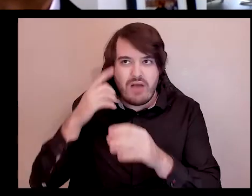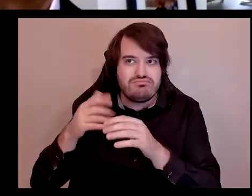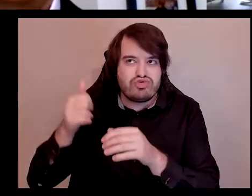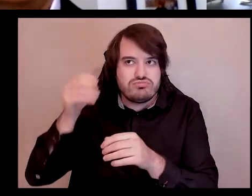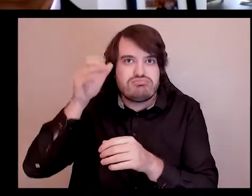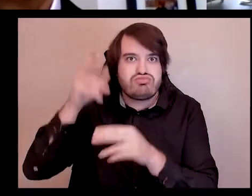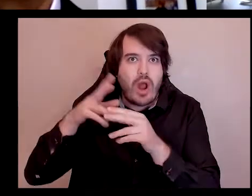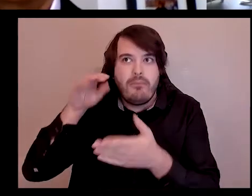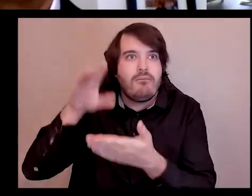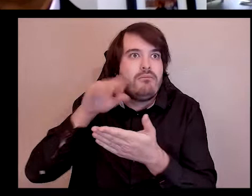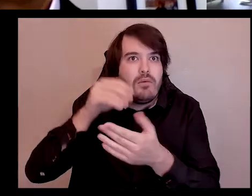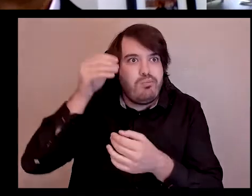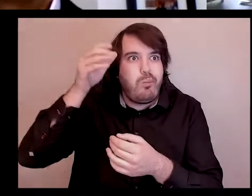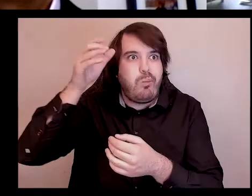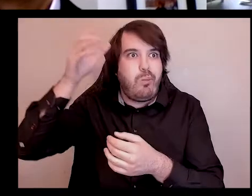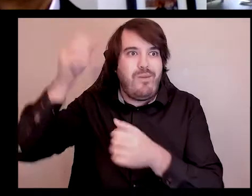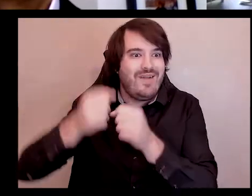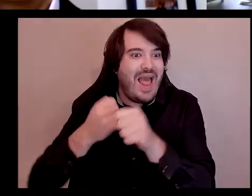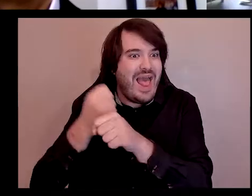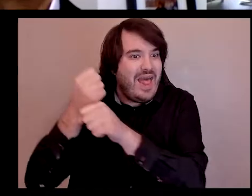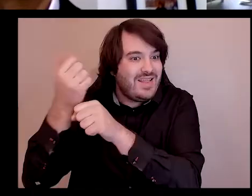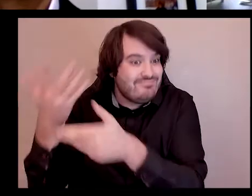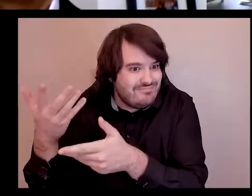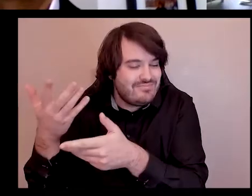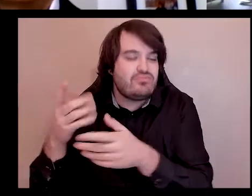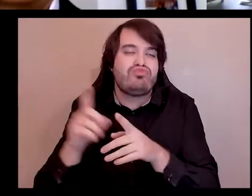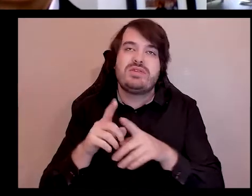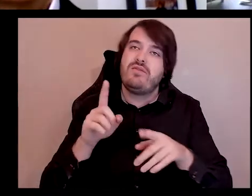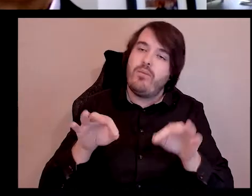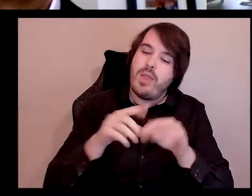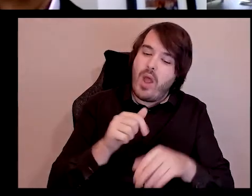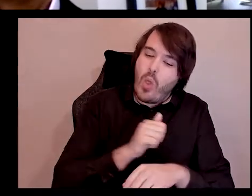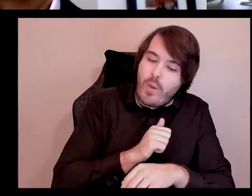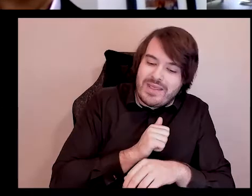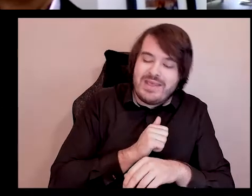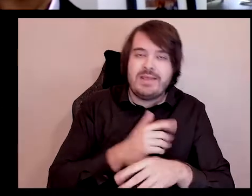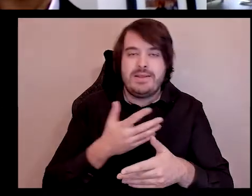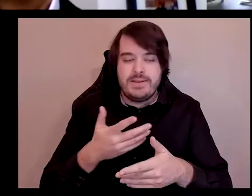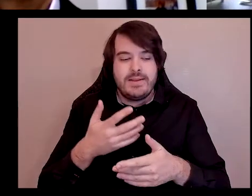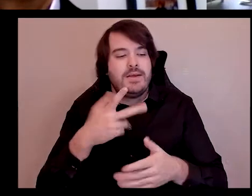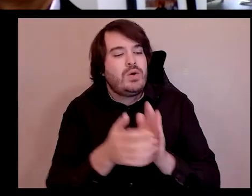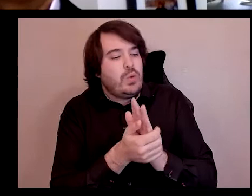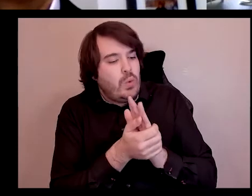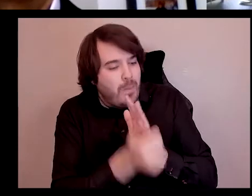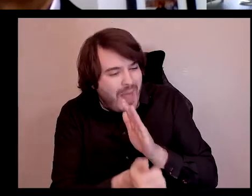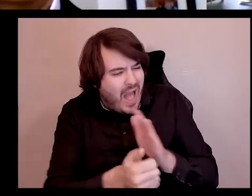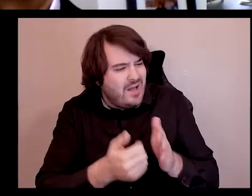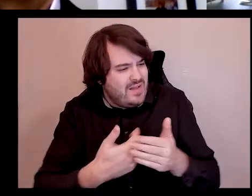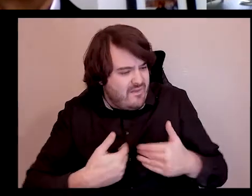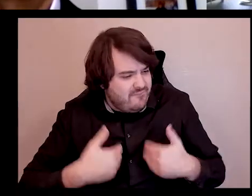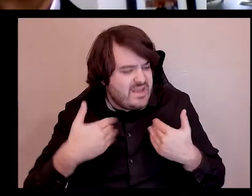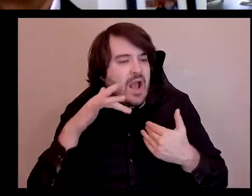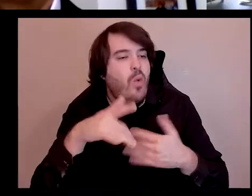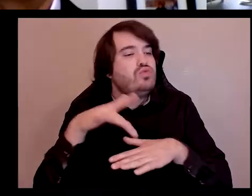multiplie au fil des années. Je pense que c'est un avantage extraordinaire. D'une part, on va parler d'autonomie, de chercheur d'emploi,